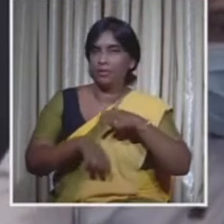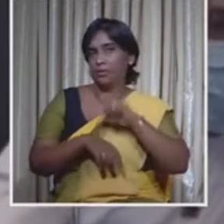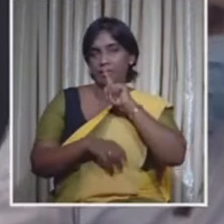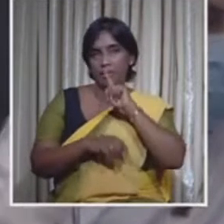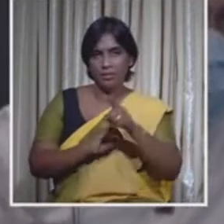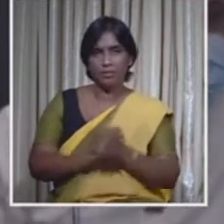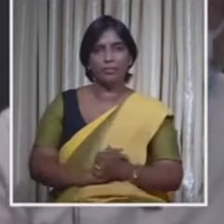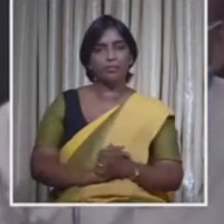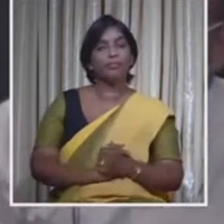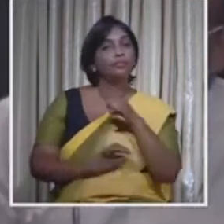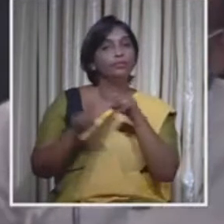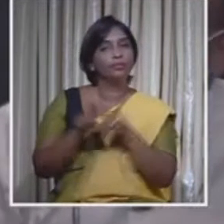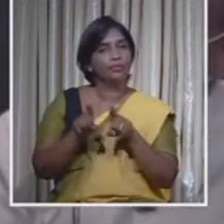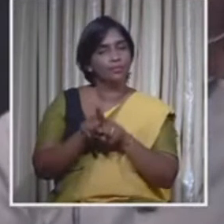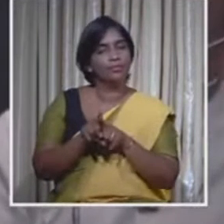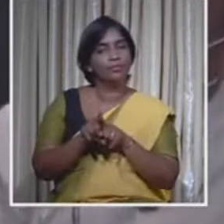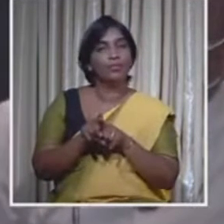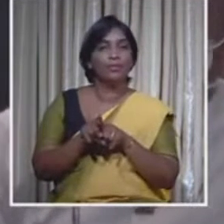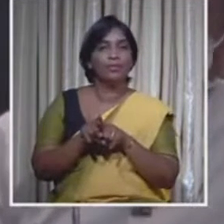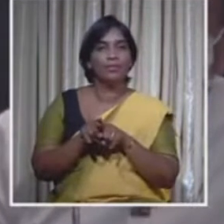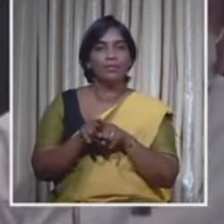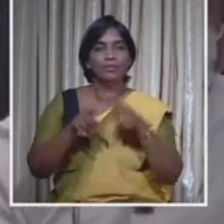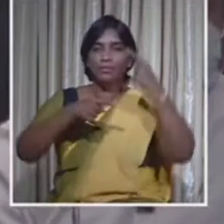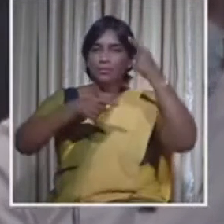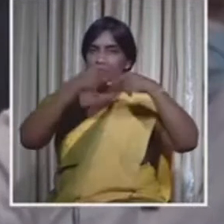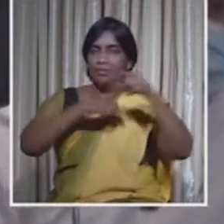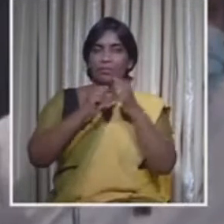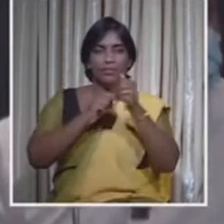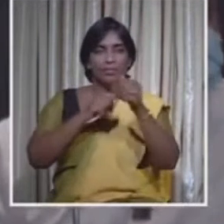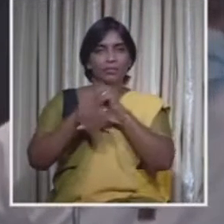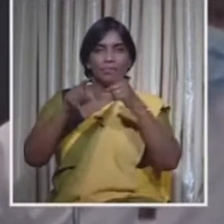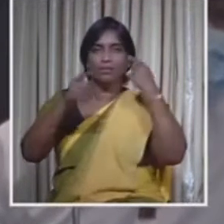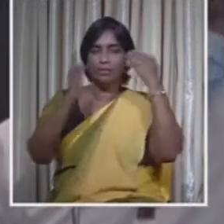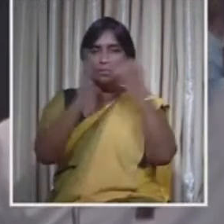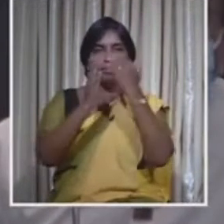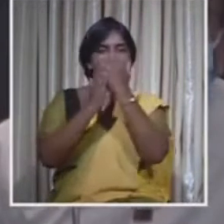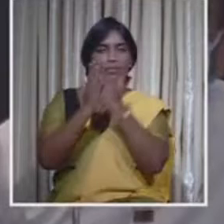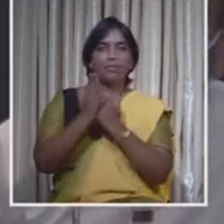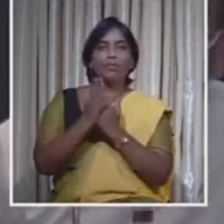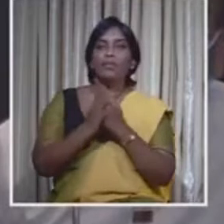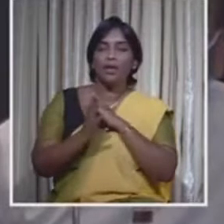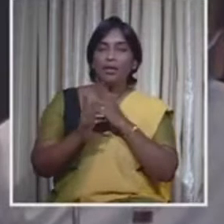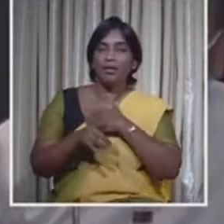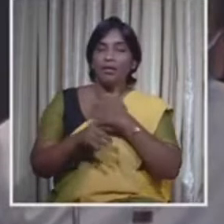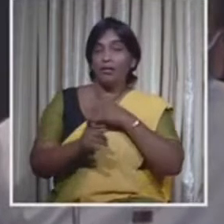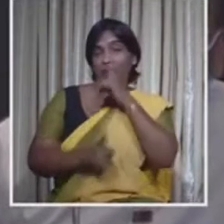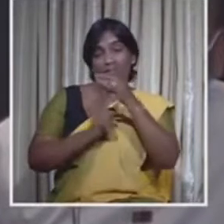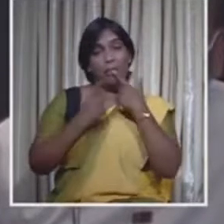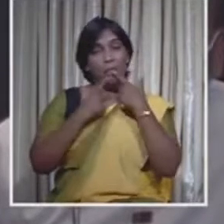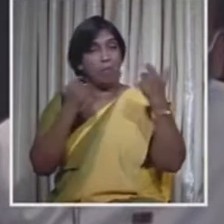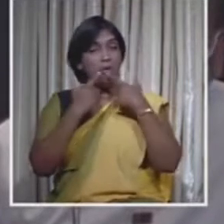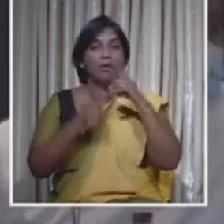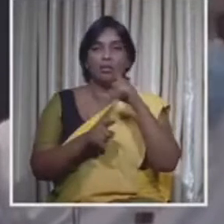කරනවා. එතකොට අර කතාවක් තියෙනවා මුලසුන රෝඩ මන්ත්‍රීතුමනි අර වංශක බල ගන්නවයි කියලා.